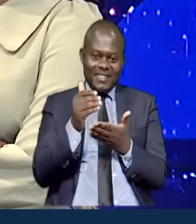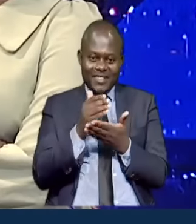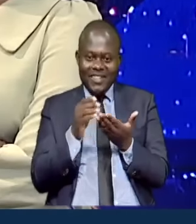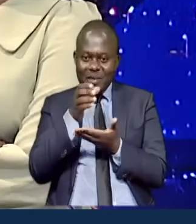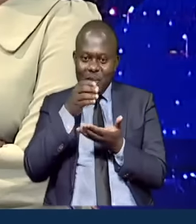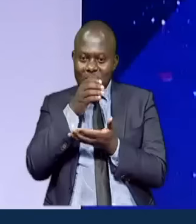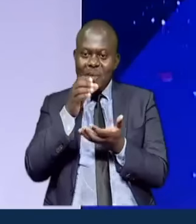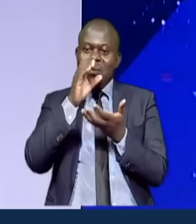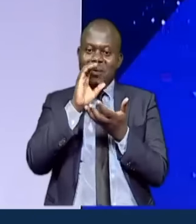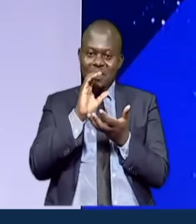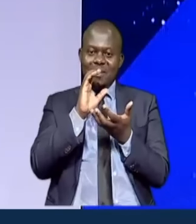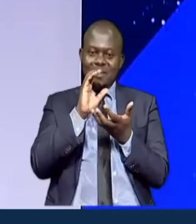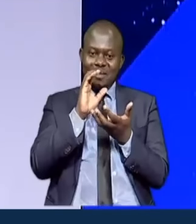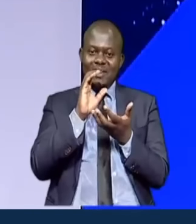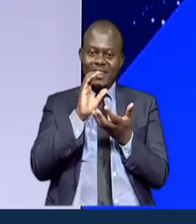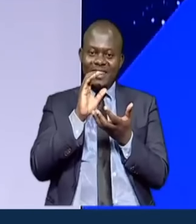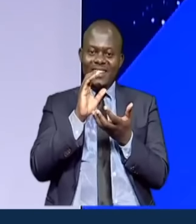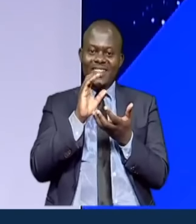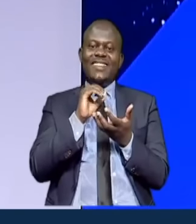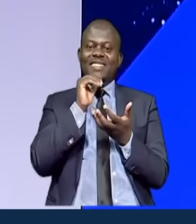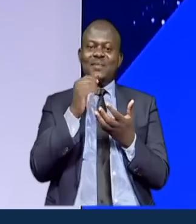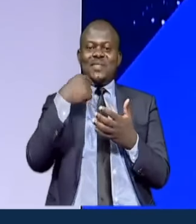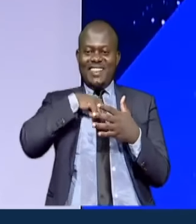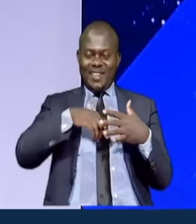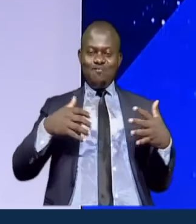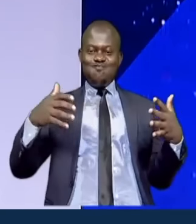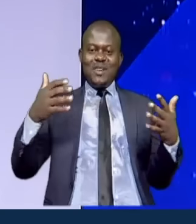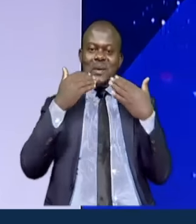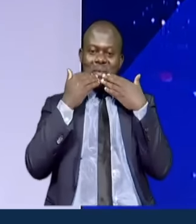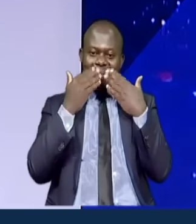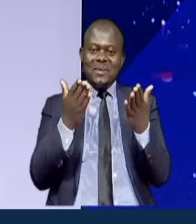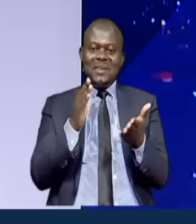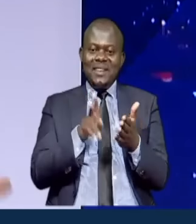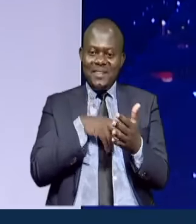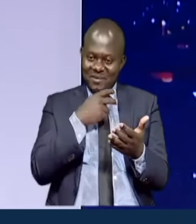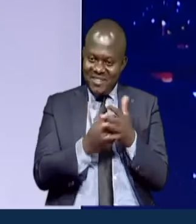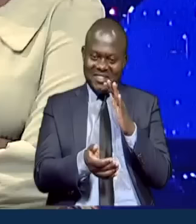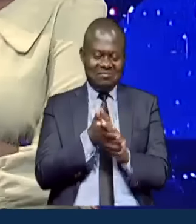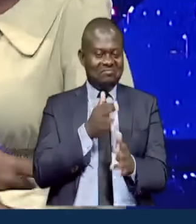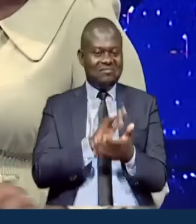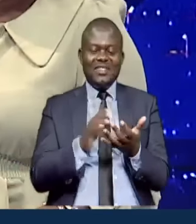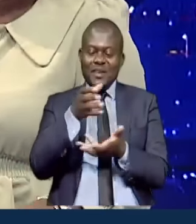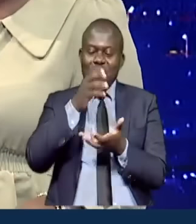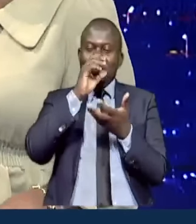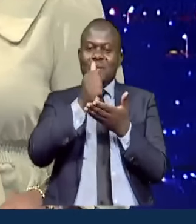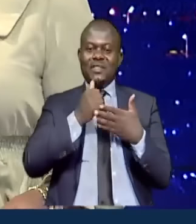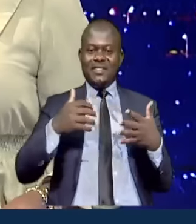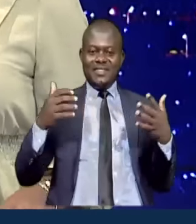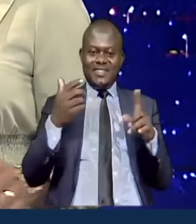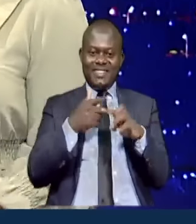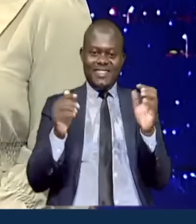ugakoma nka nubwo katanyoboka yego ariko byaranze